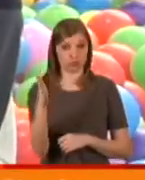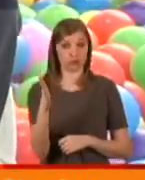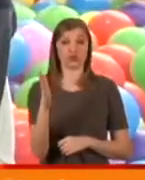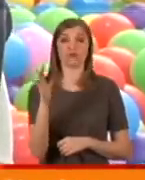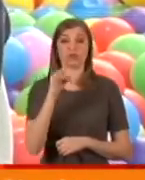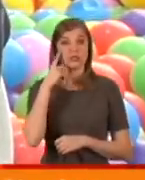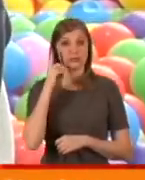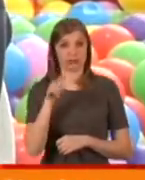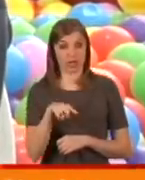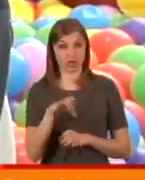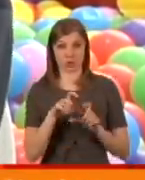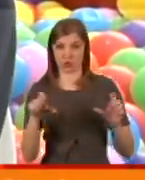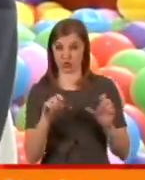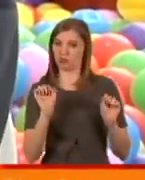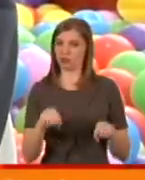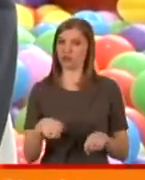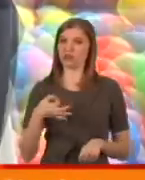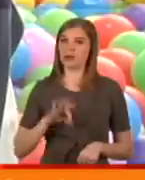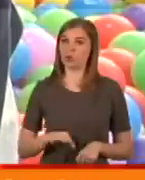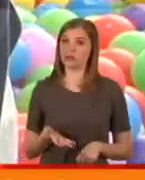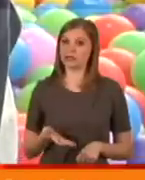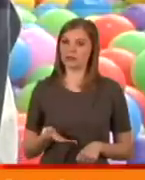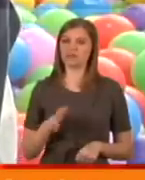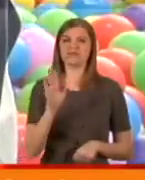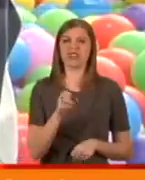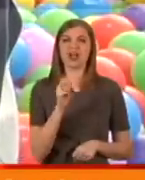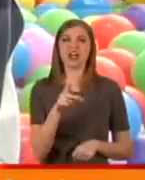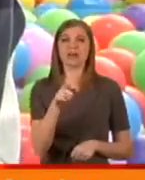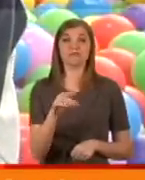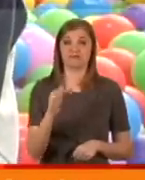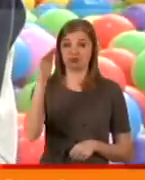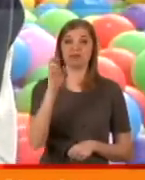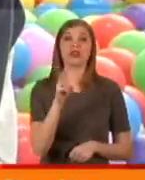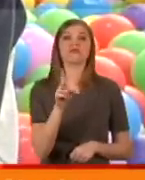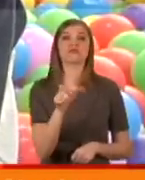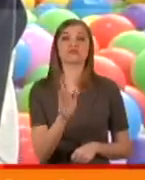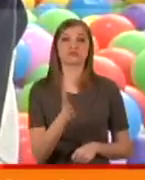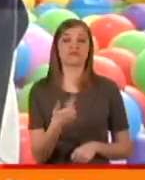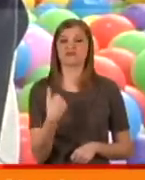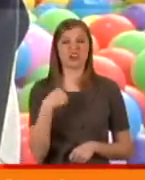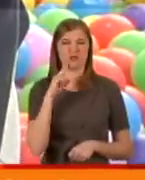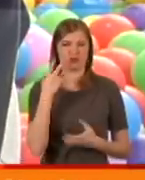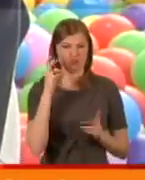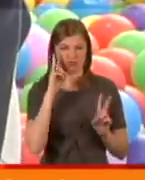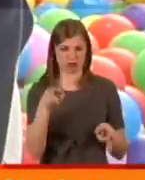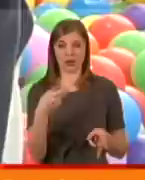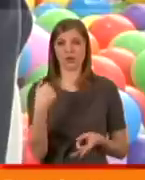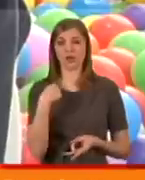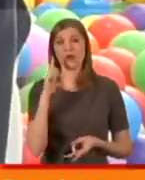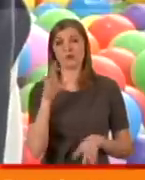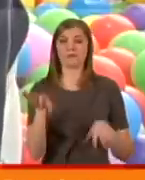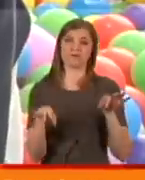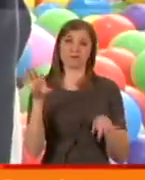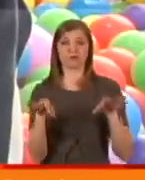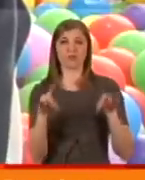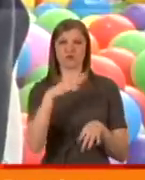её знания со школы могут очень сильно пригодиться м ти хочеш стать я Пока ещё не знаю я пока выбираю